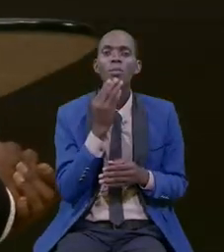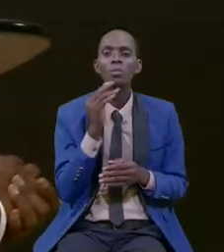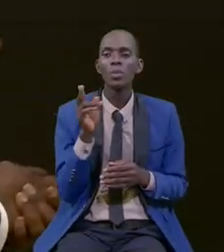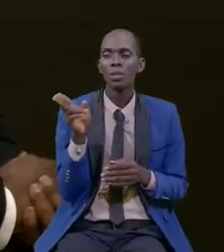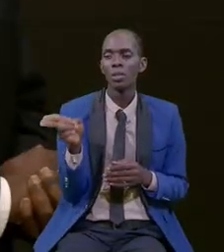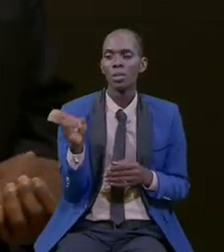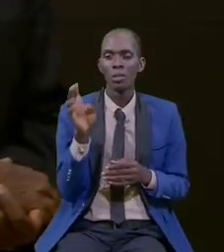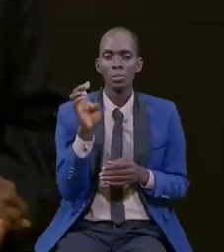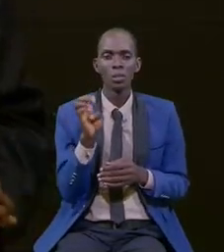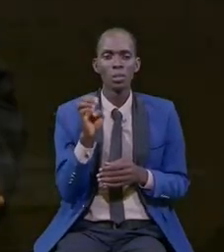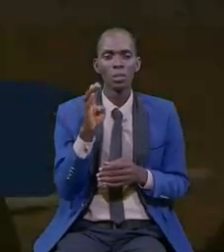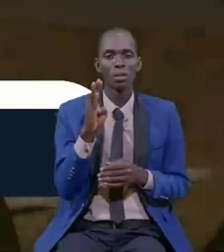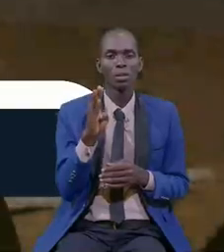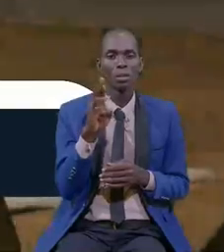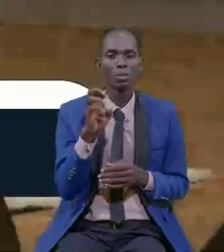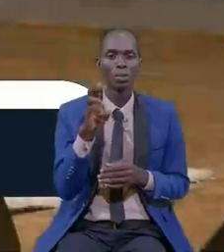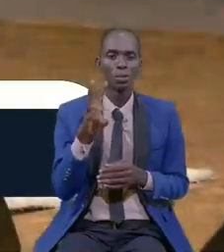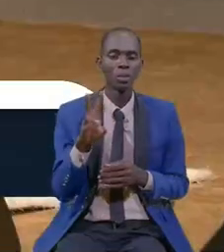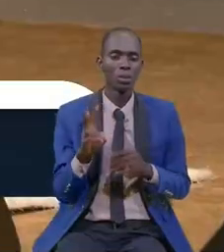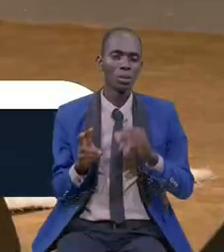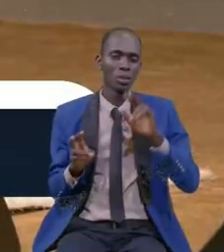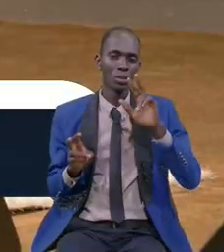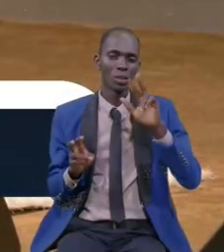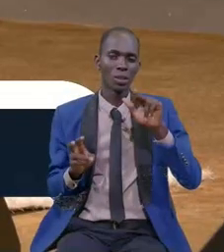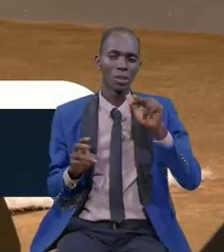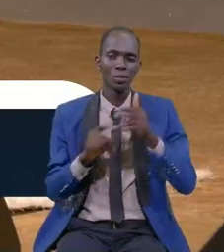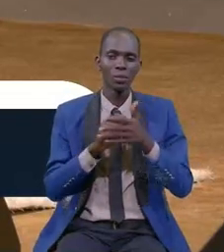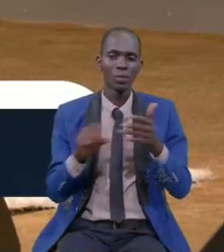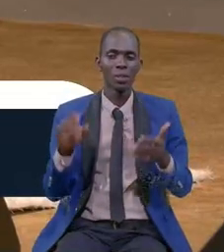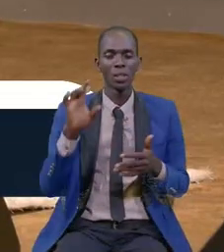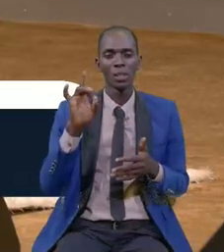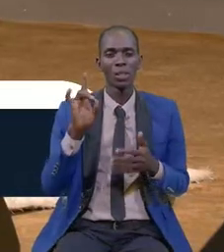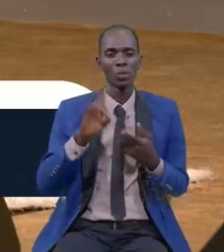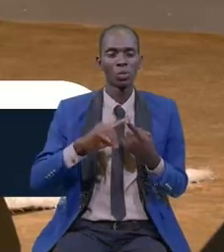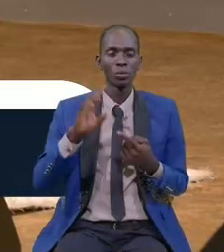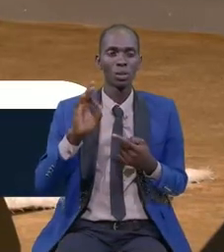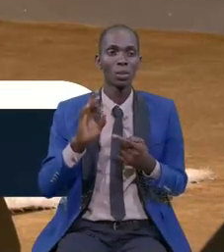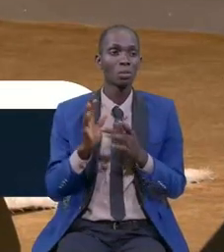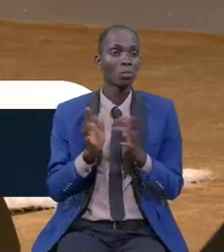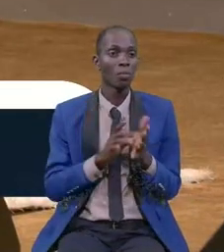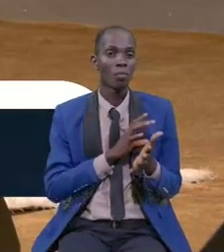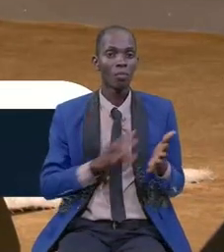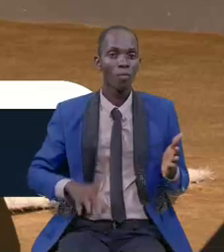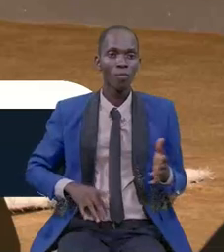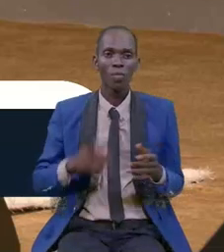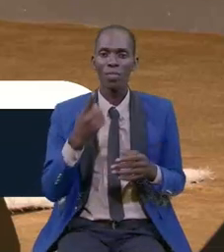8 verset 9 Jésus-Christ le même